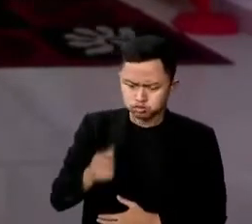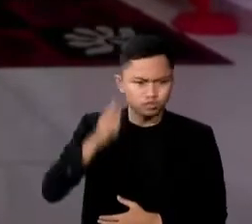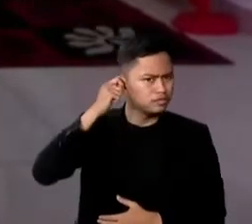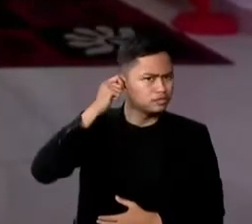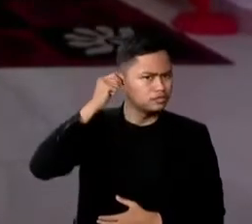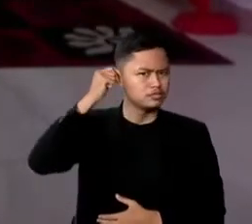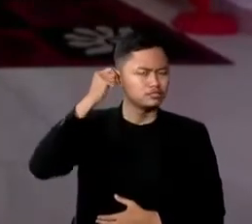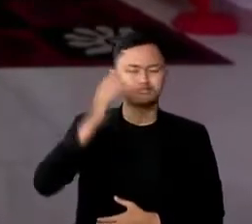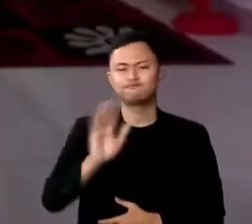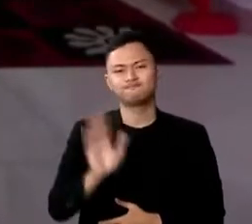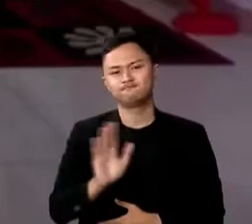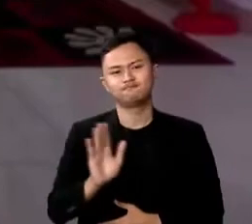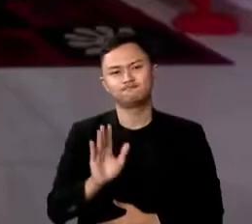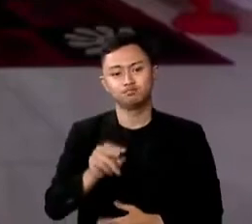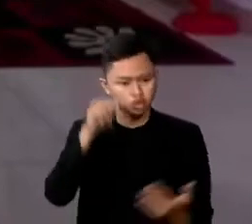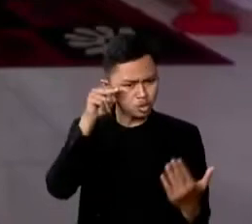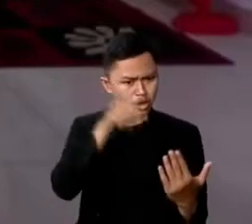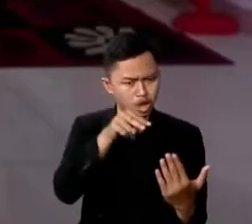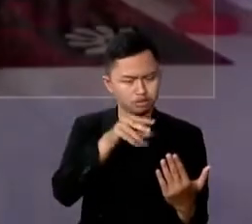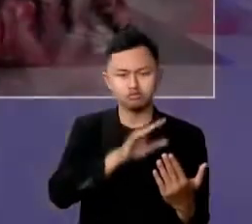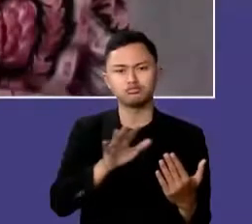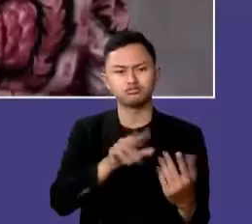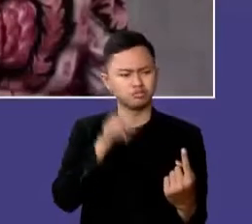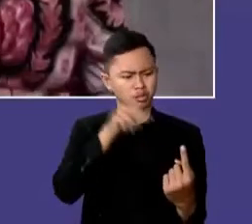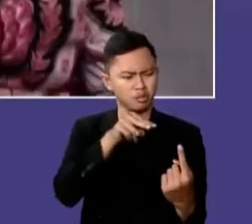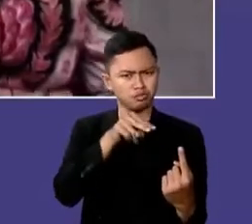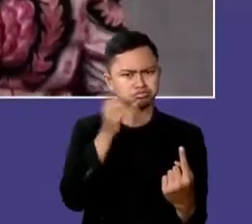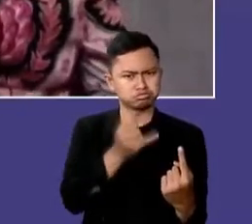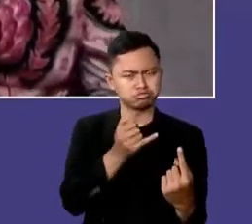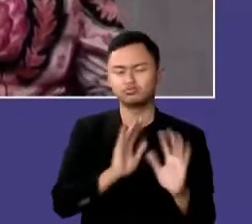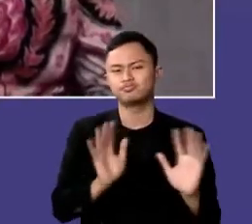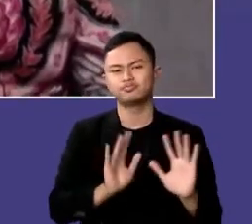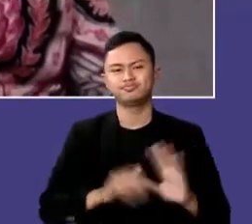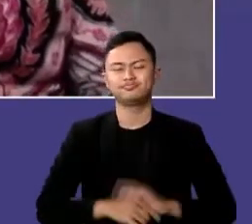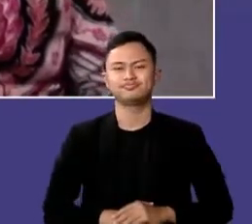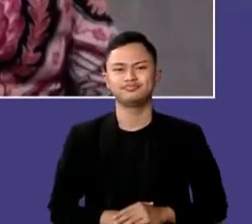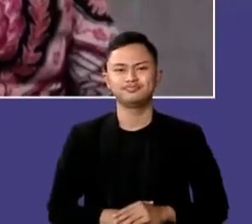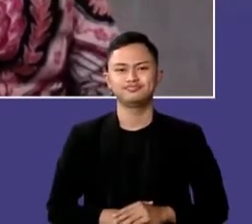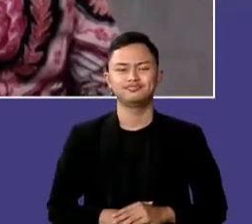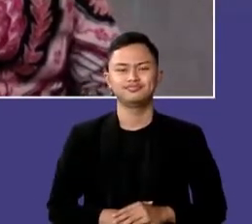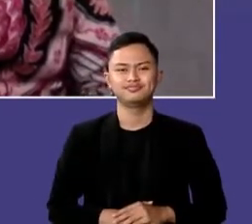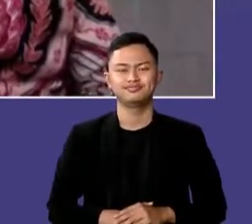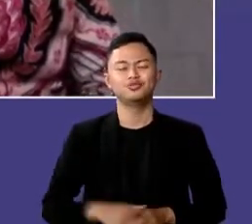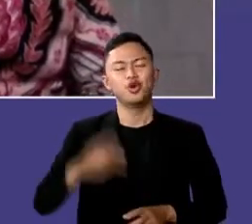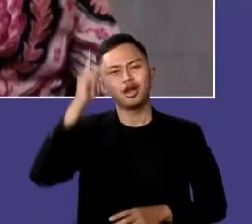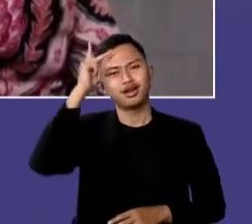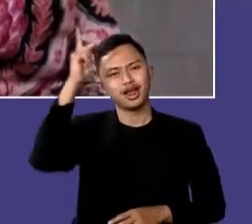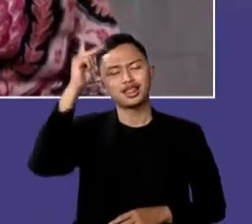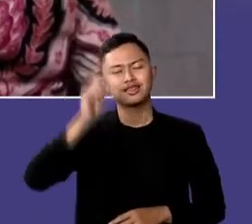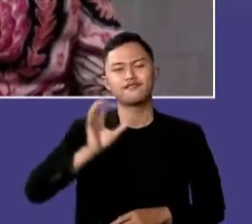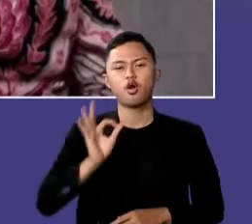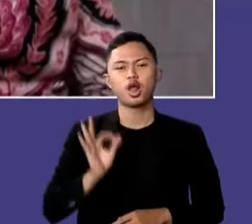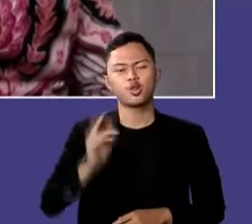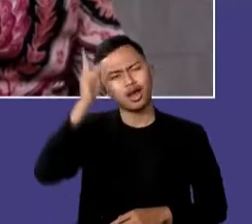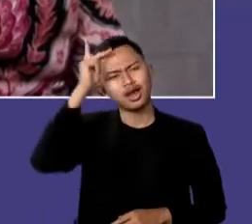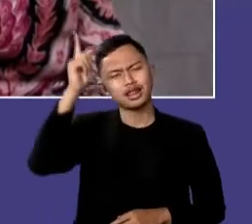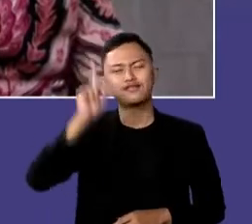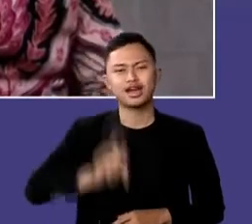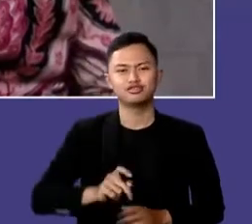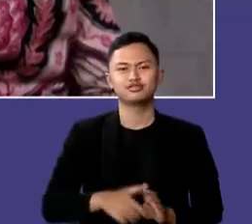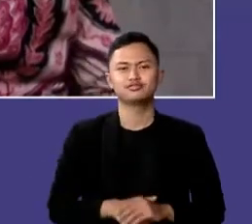dijewer atau dipelototin dan sebagainya begitu panas dan ia jadi harus lebih kreatif ya sebagai orangtua tentu ya